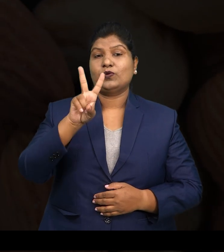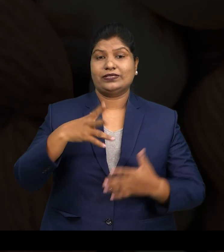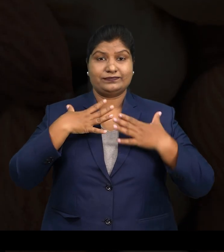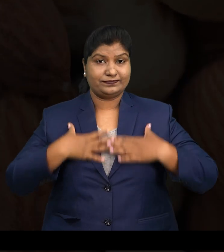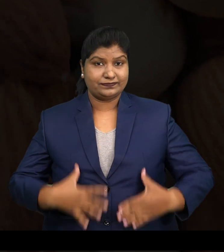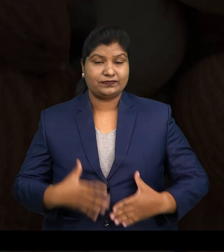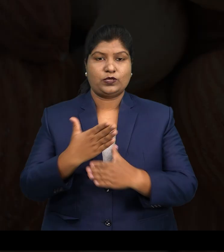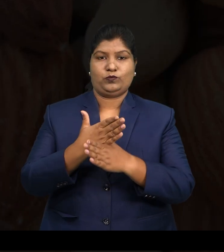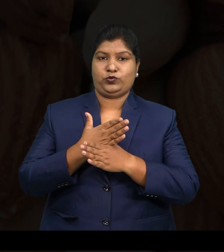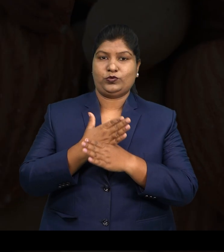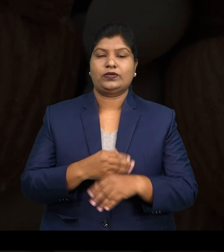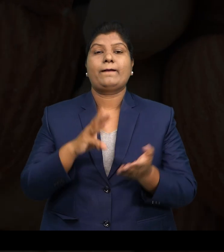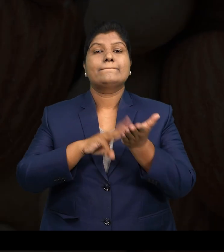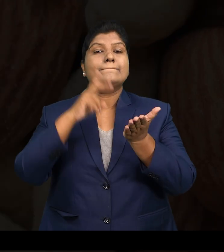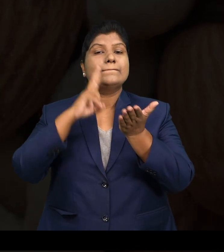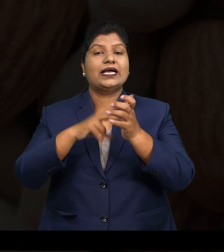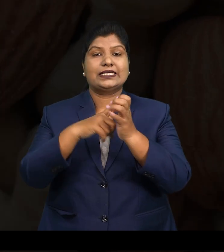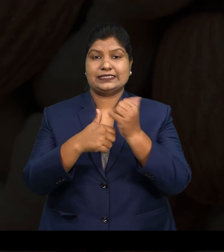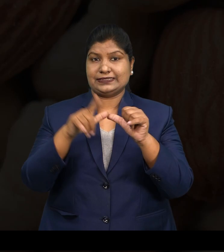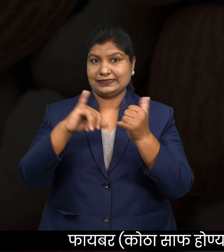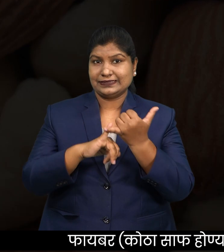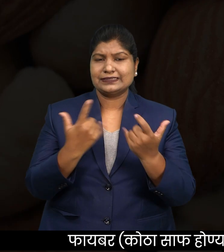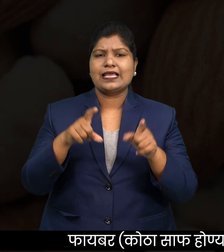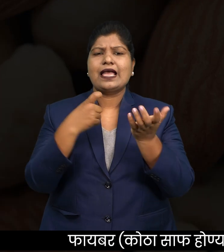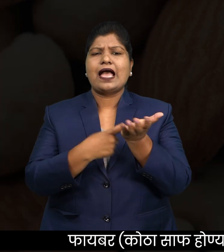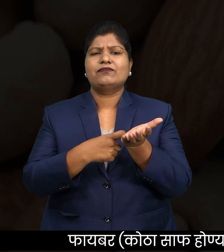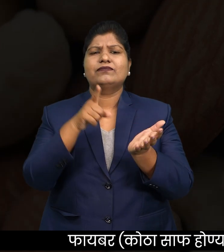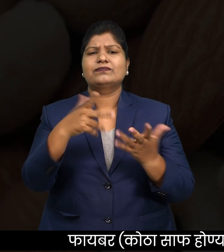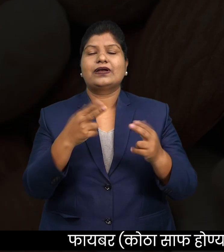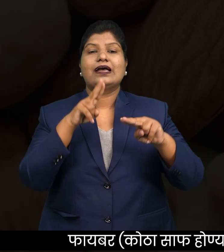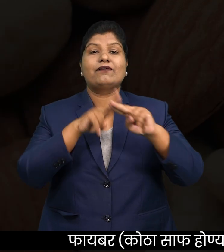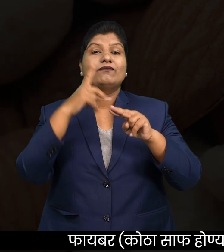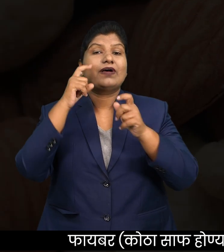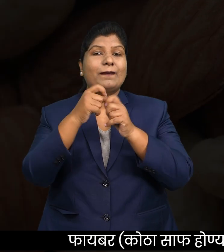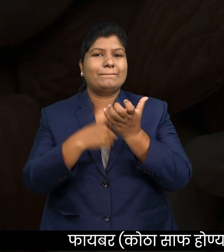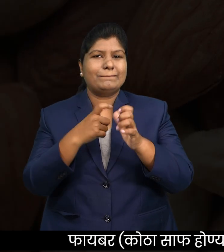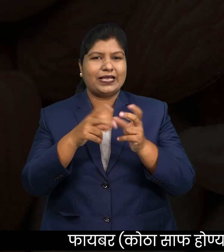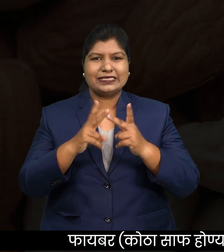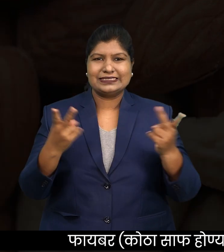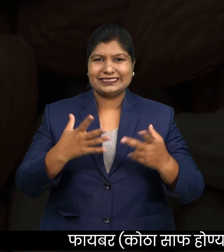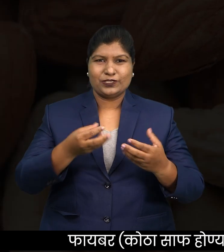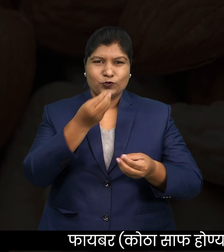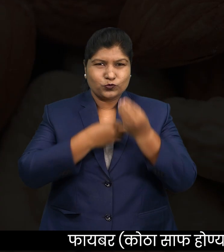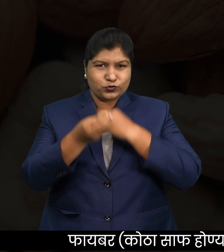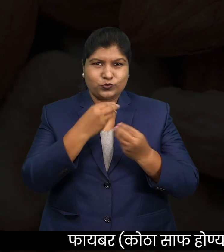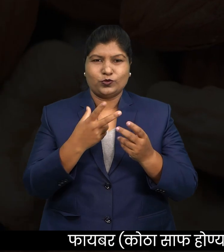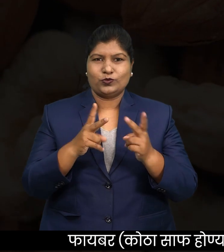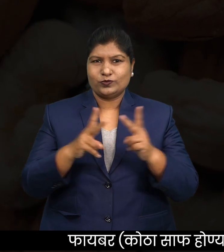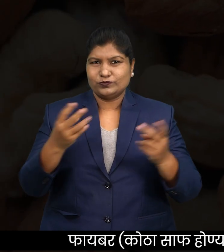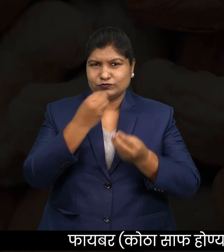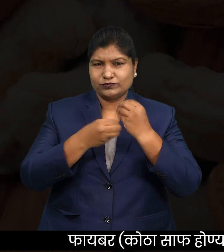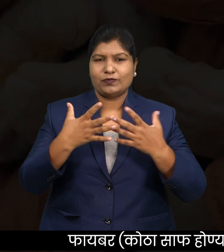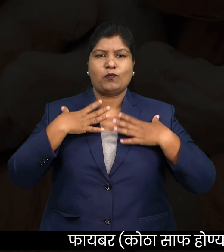जीवनसत्वे, खनिजे, फायबर म्हणजे कोठा साफ होण्यास मदत